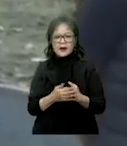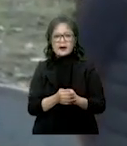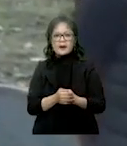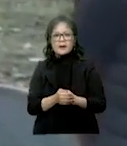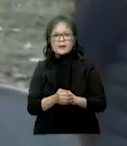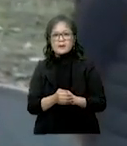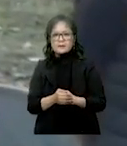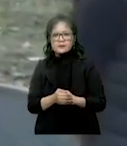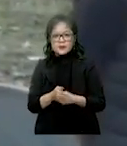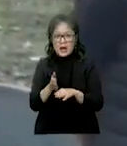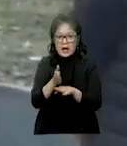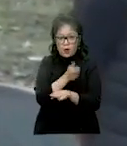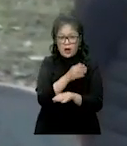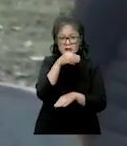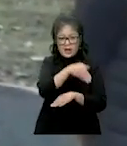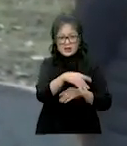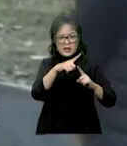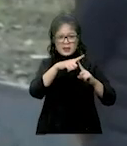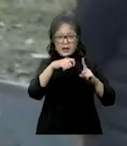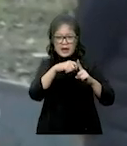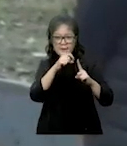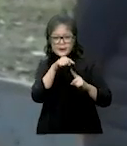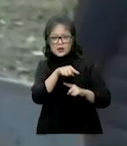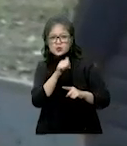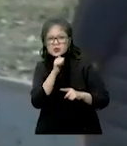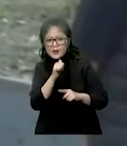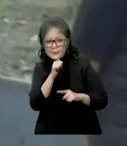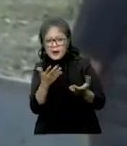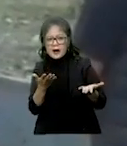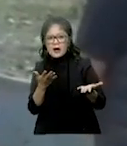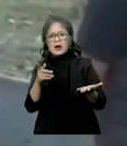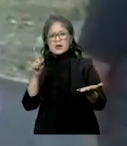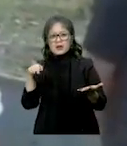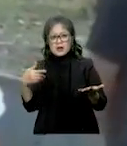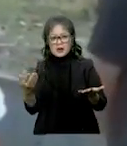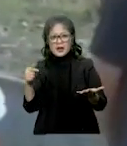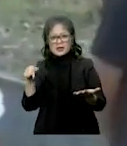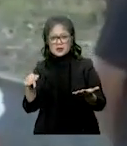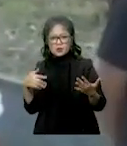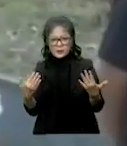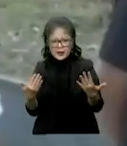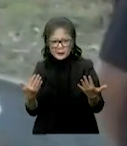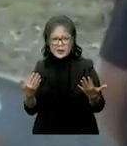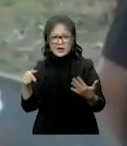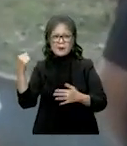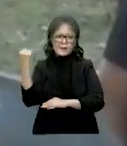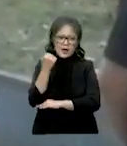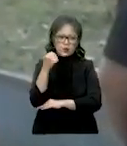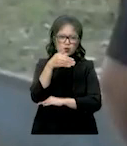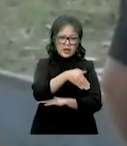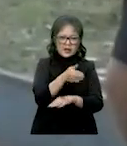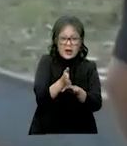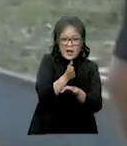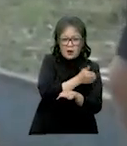Yang awal datang ke TKP. Ada banyak bersangkutan datang ke TKP awal seperti apa, kita cocokkan keterangan